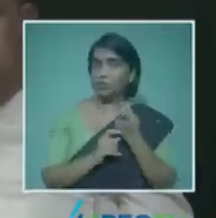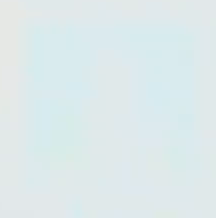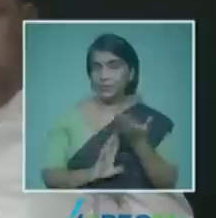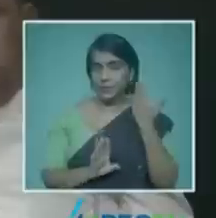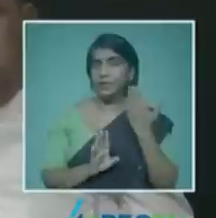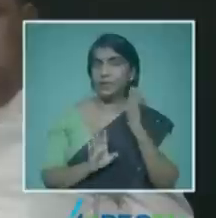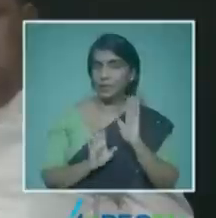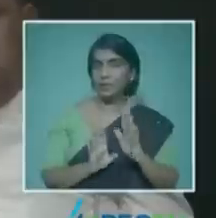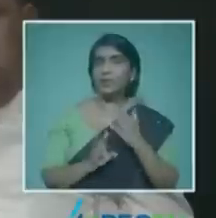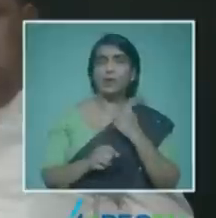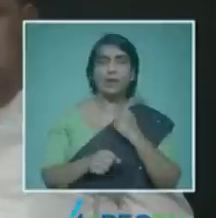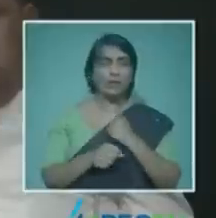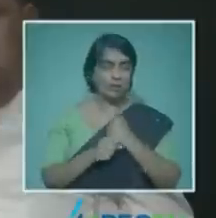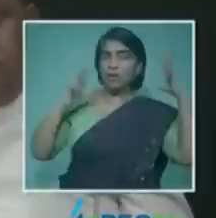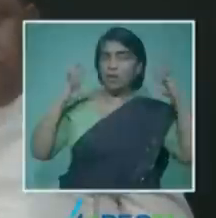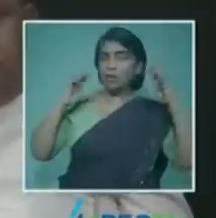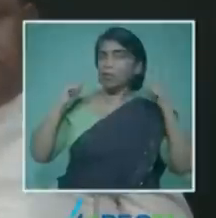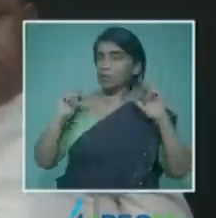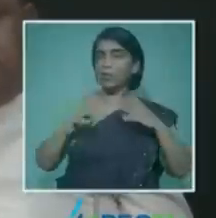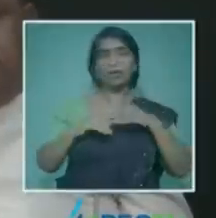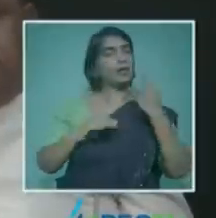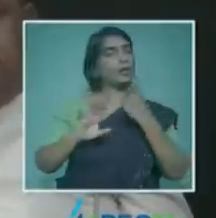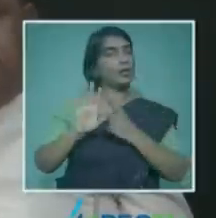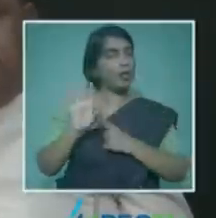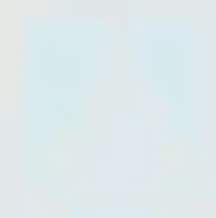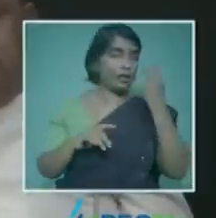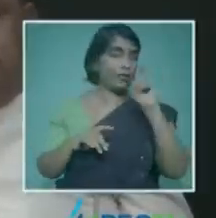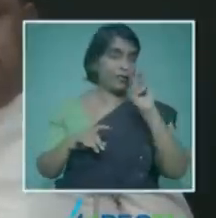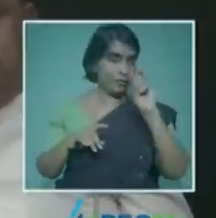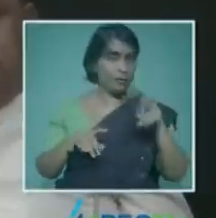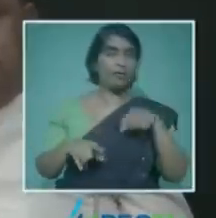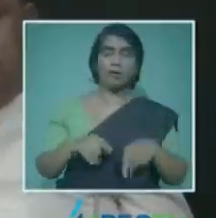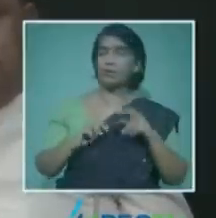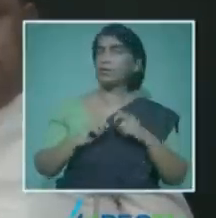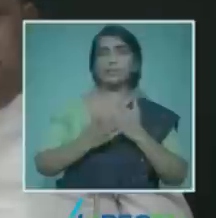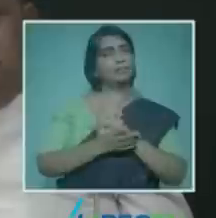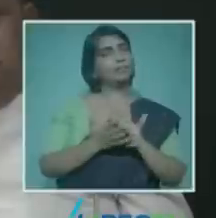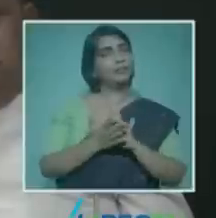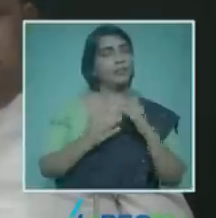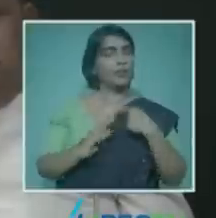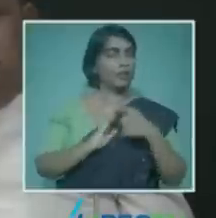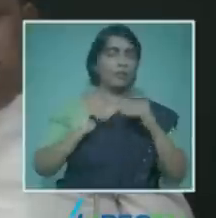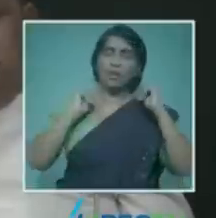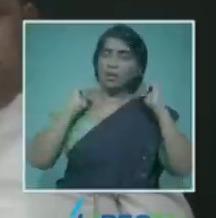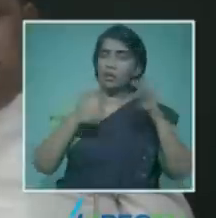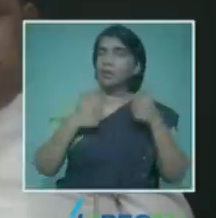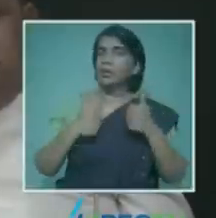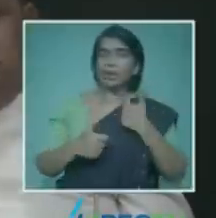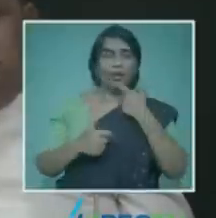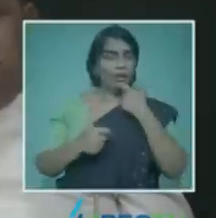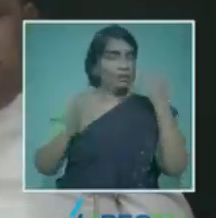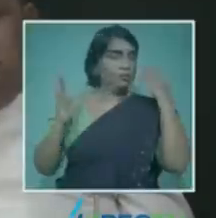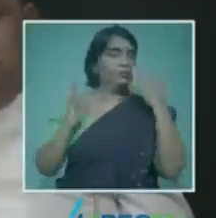වෙනදාට වඩා. ග්ලයිෆොසේට් තහනම අවසන් කරලා තිබෙනවා. ඊළඟ අවුරුද්ද වෙනකොට 2023 දී මේ තිබුණු ගැටලු සමනය වෙලා රටට ඉතාමත් යහපත් තේ අංශයේ